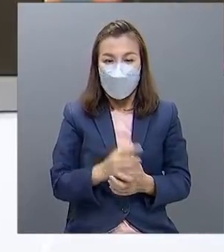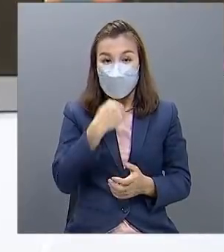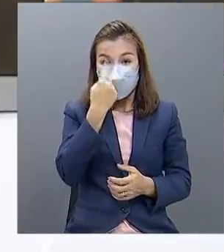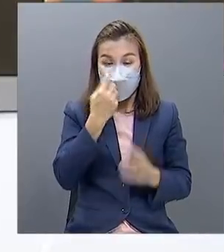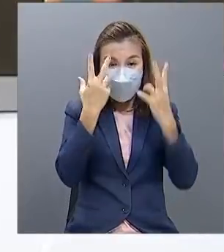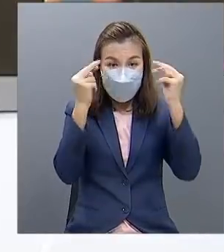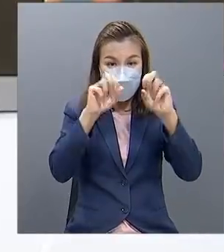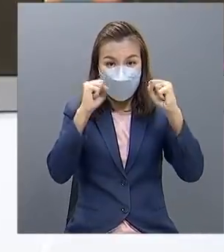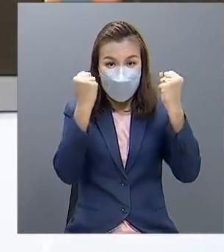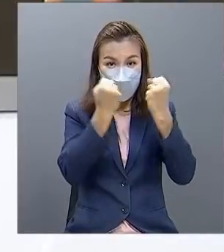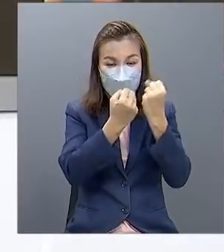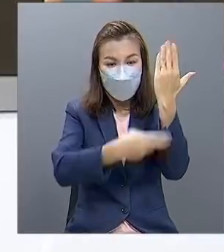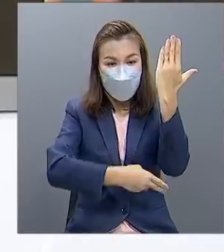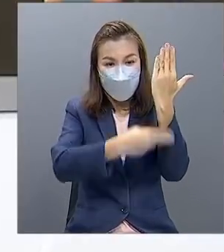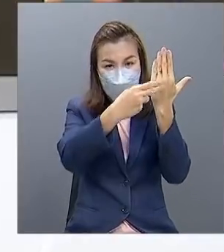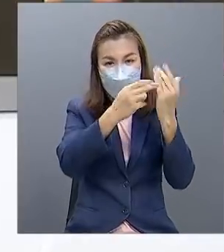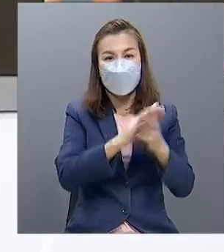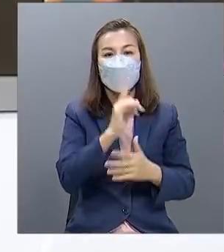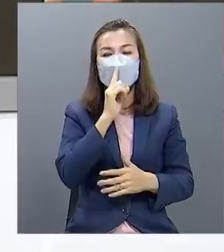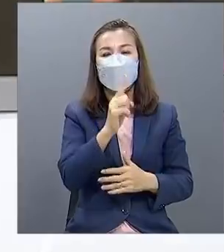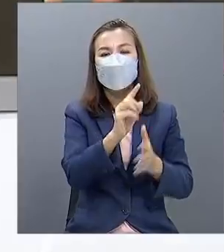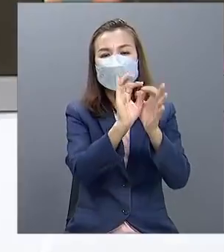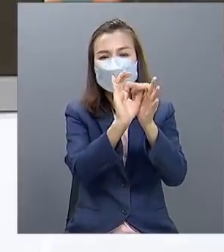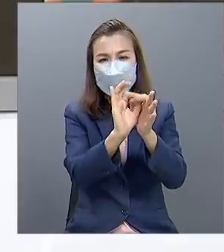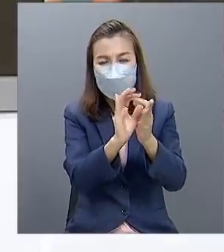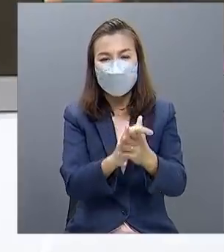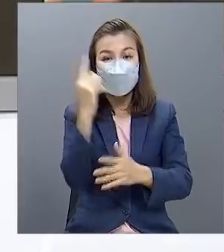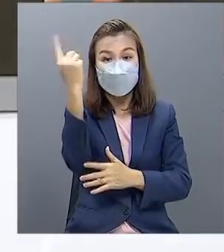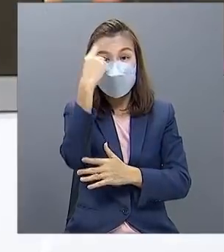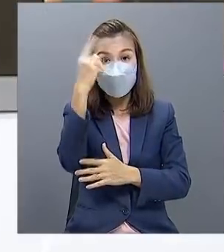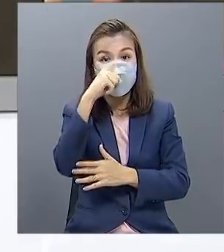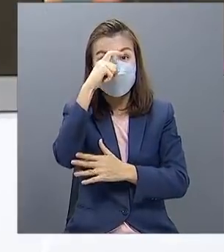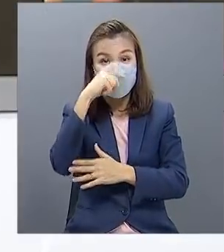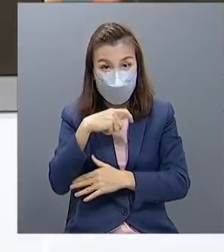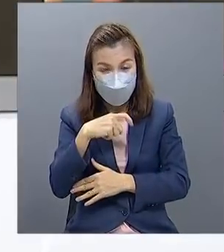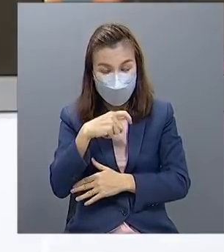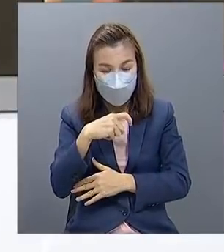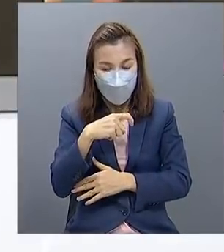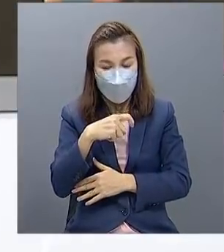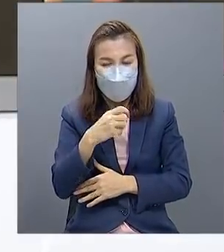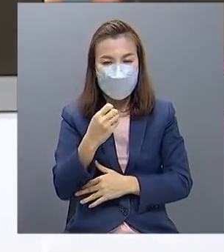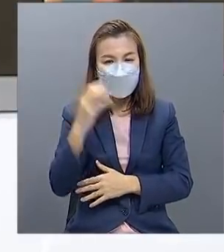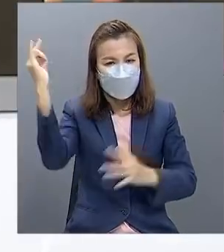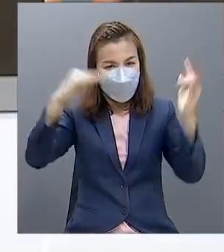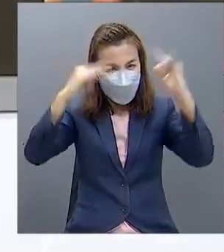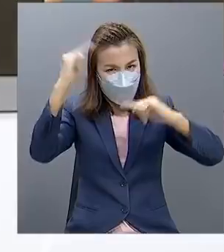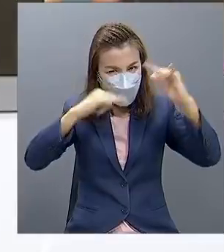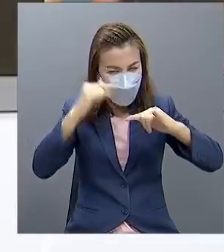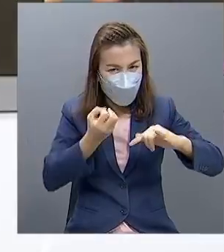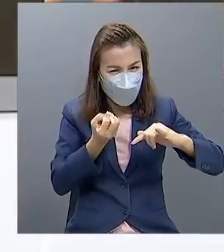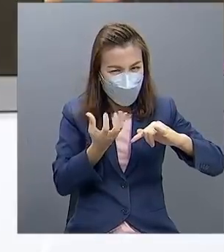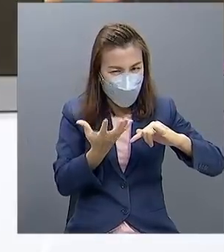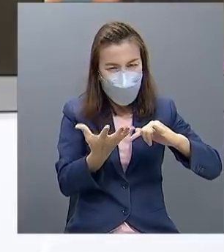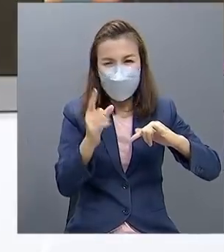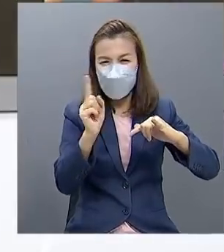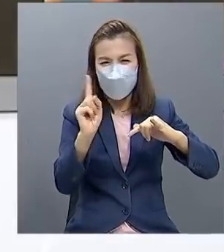ไทยค่ะบอกว่าปัจจัยที่จะทำให้การท่องเที่ยวไทยในปีนี้สามารถที่จะพลิกฟื้นขึ้นมาได้นะคะนั่นก็คือการกลับมาเ